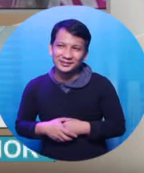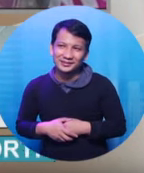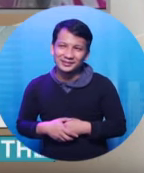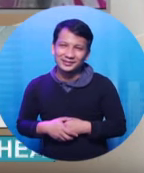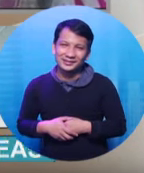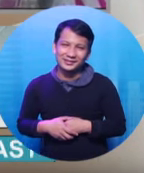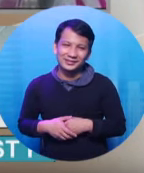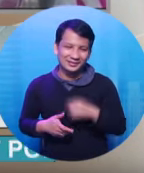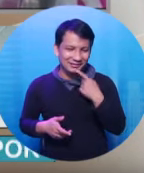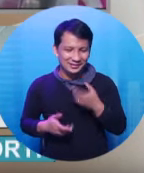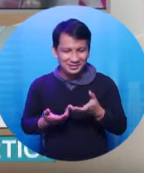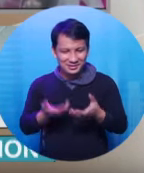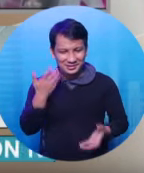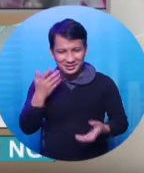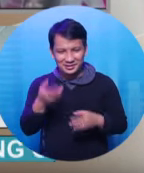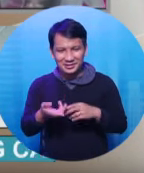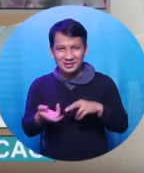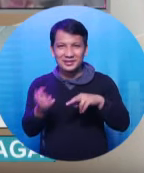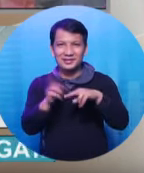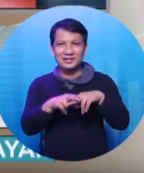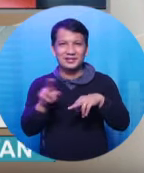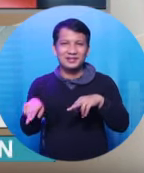Kadalasan naman, sir, yung pinakamalaki,